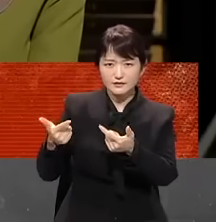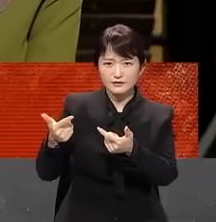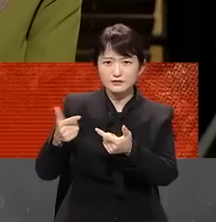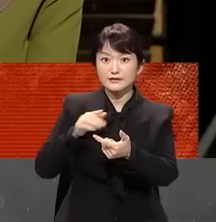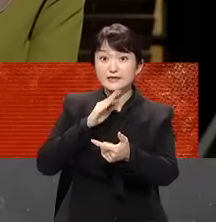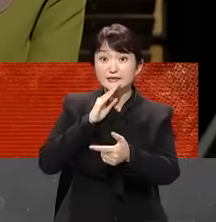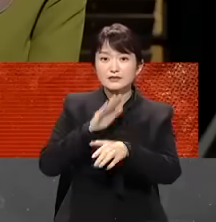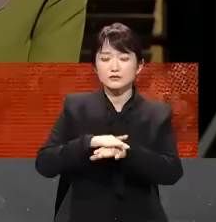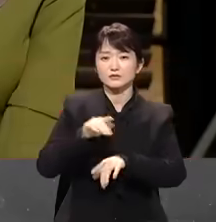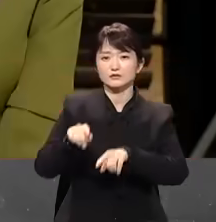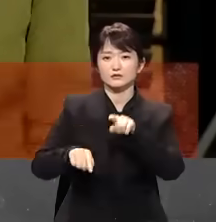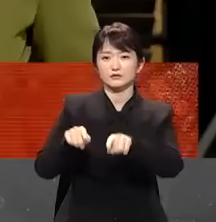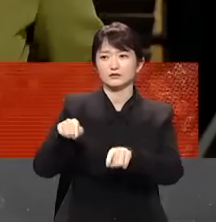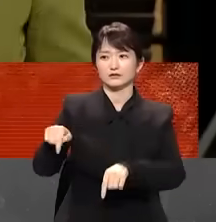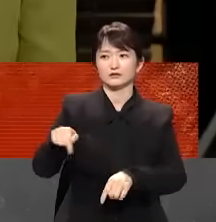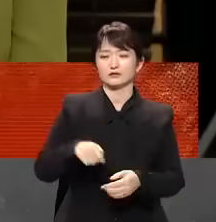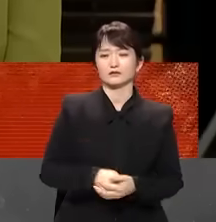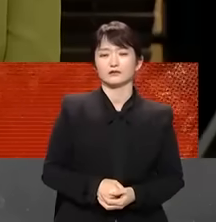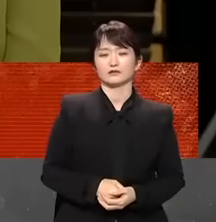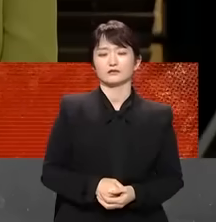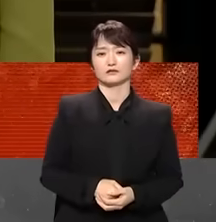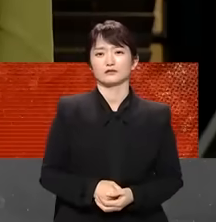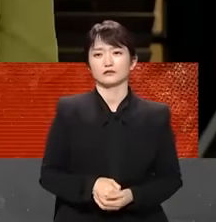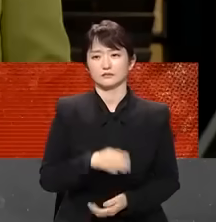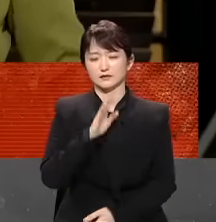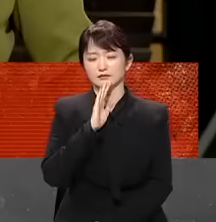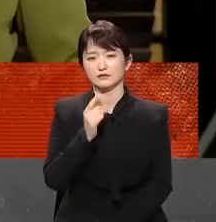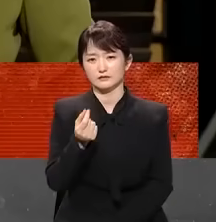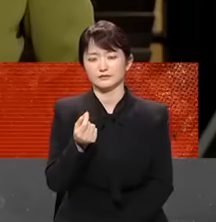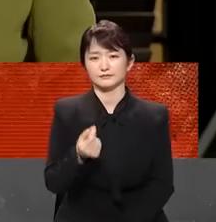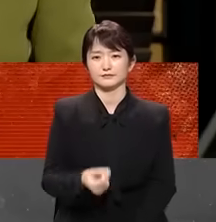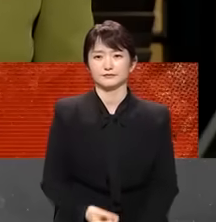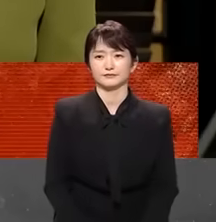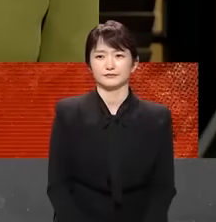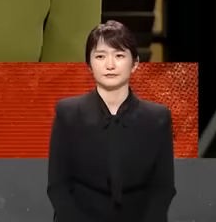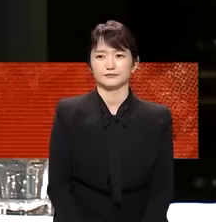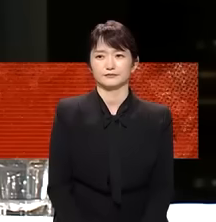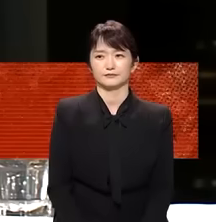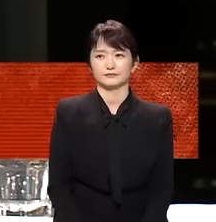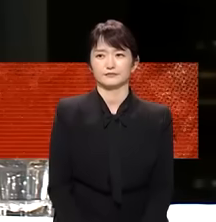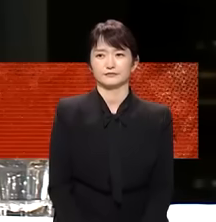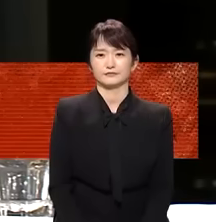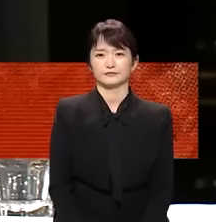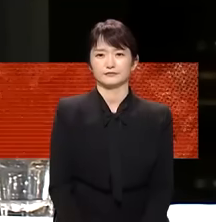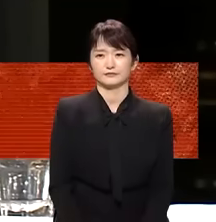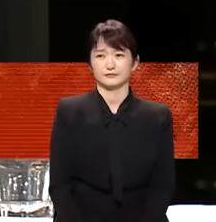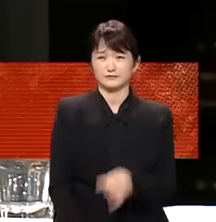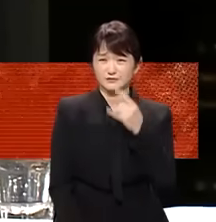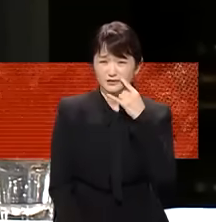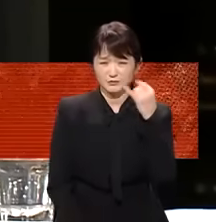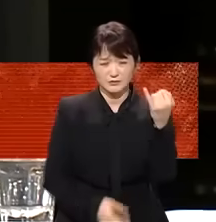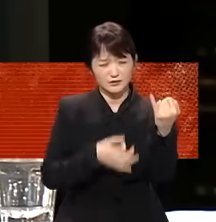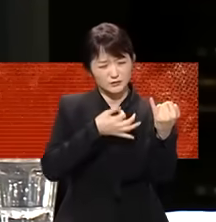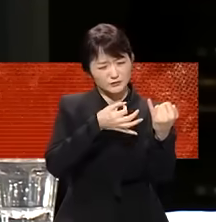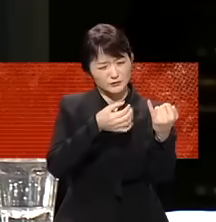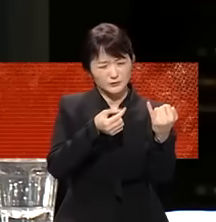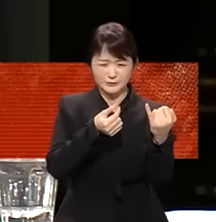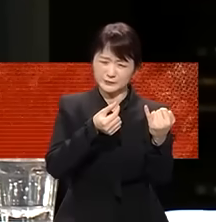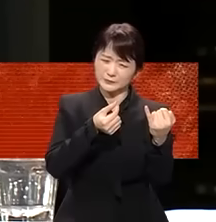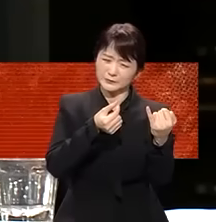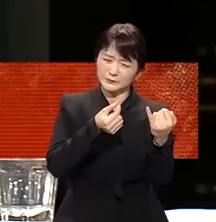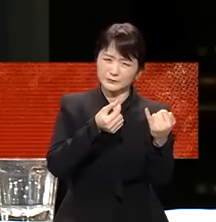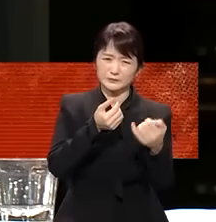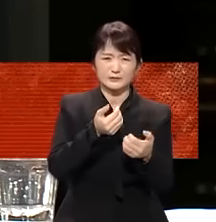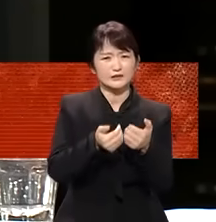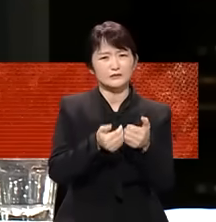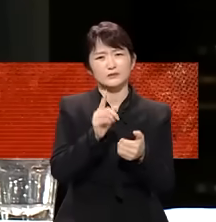실행해 버린 거기 때문에 그해서 얘기하신 바가 맞다고 봅니다 뭐 엄마라고 말하기도 좀 그런데이 사람 어떻게